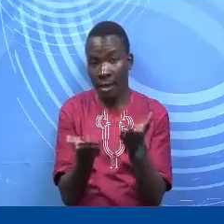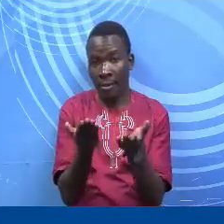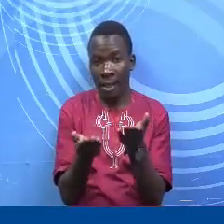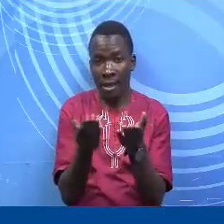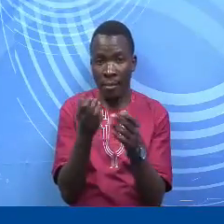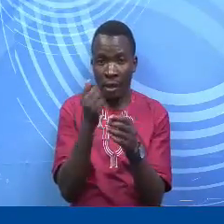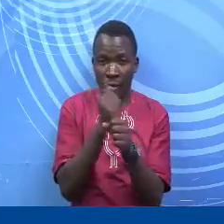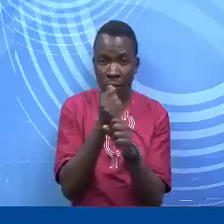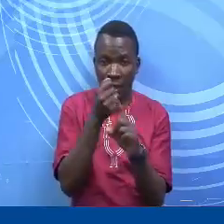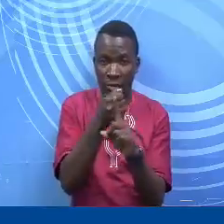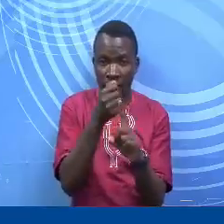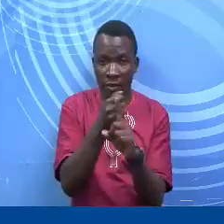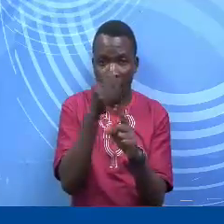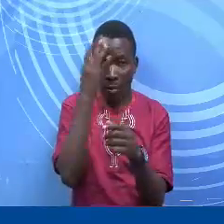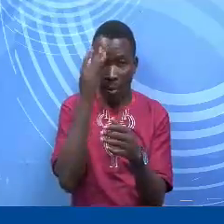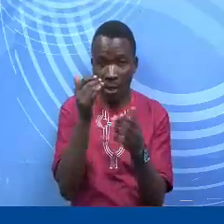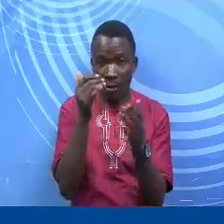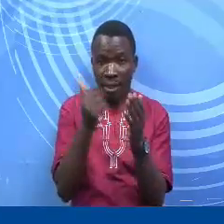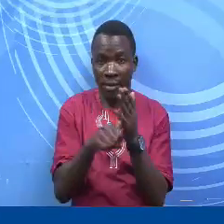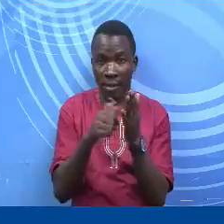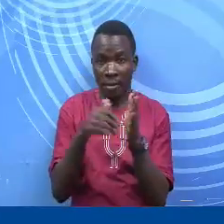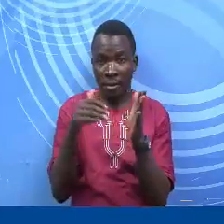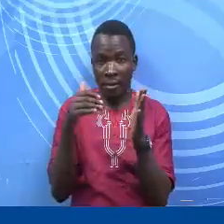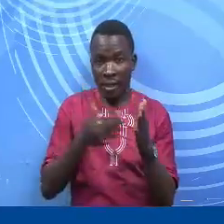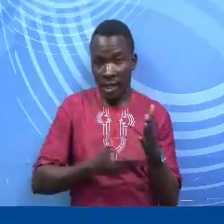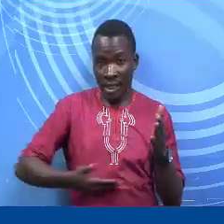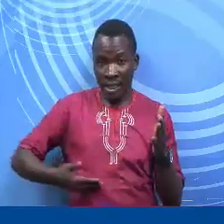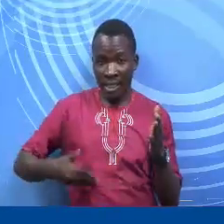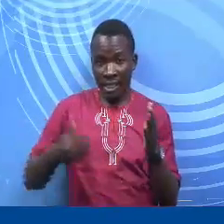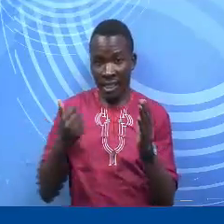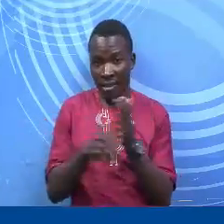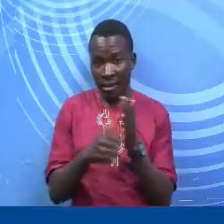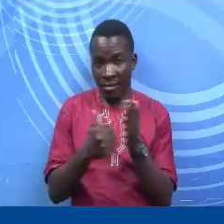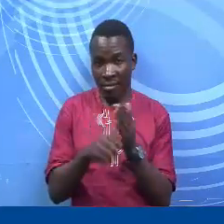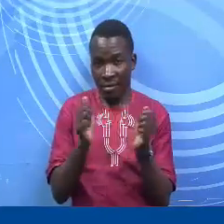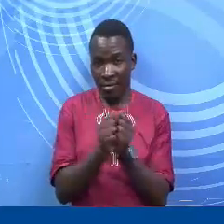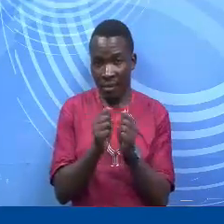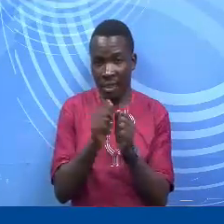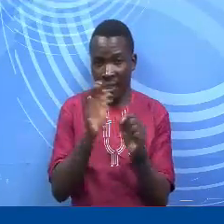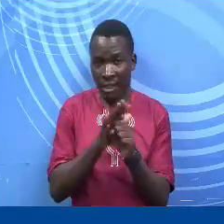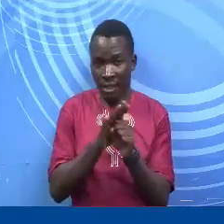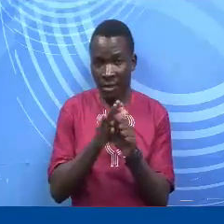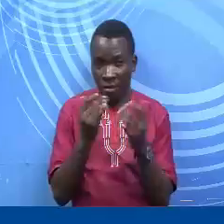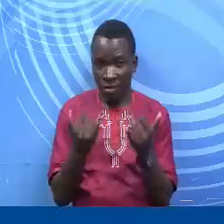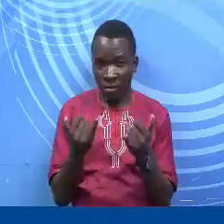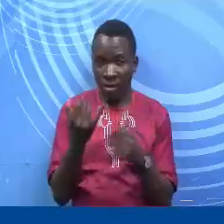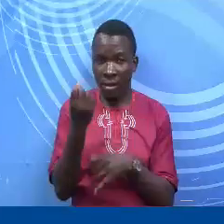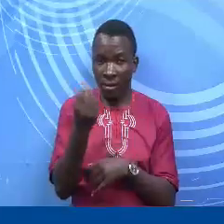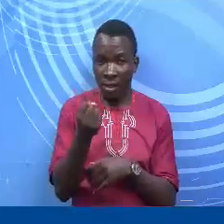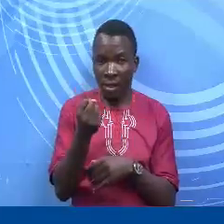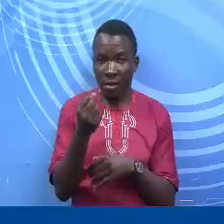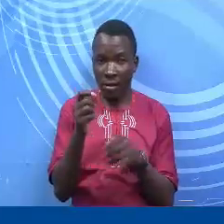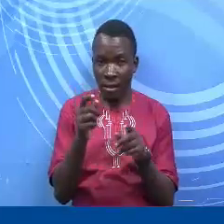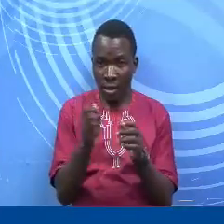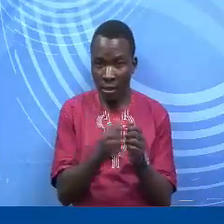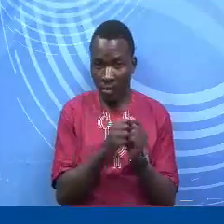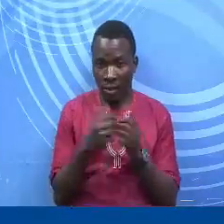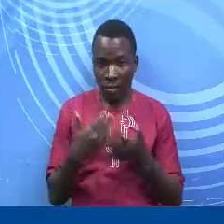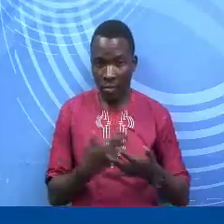Bakatuvuganira kuko ikibazo cy'inzara kiratukarije cyane. Turi batanu. N'uyu mwana wa gatandatu. Amahacu arafunze.